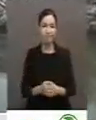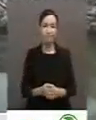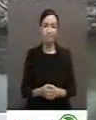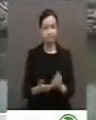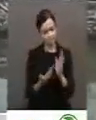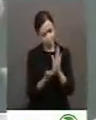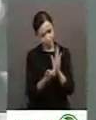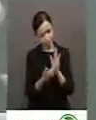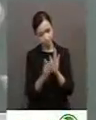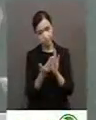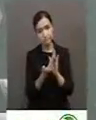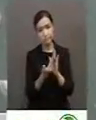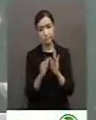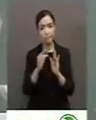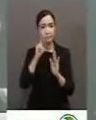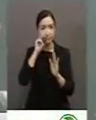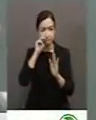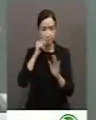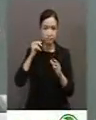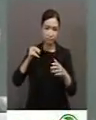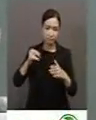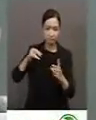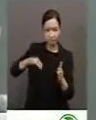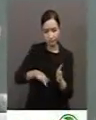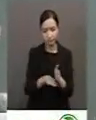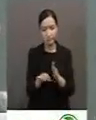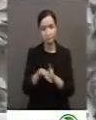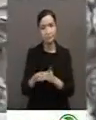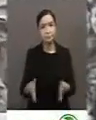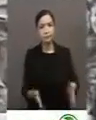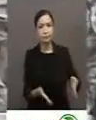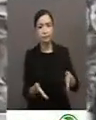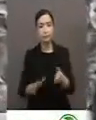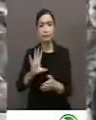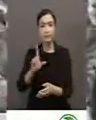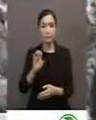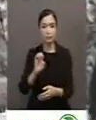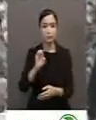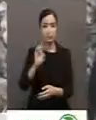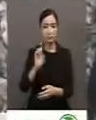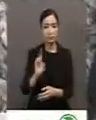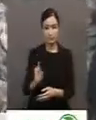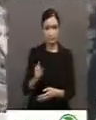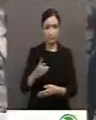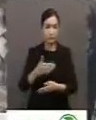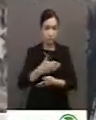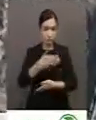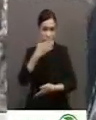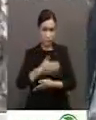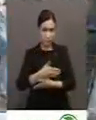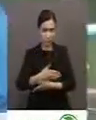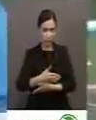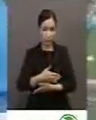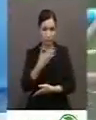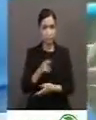วันออกเฉียงเหนือค่ะส่งผลทำให้ปริมาณน้ำไหลลงสู่แม่น้ำชีจำนวนมากทางเขื่อนยโสธรนะคะที่กั้นแม่น้ำชีในพื้นที่ตำบ